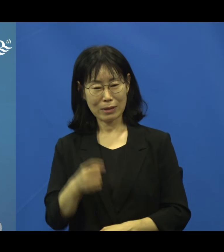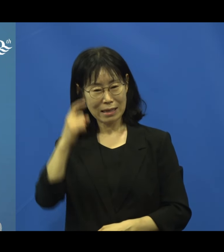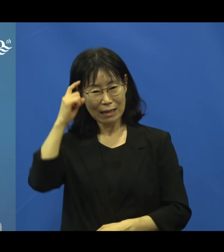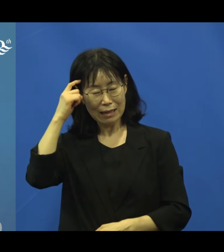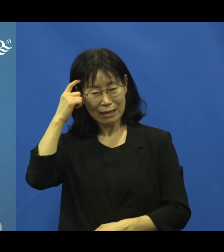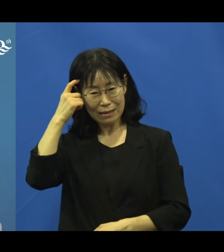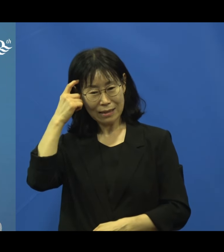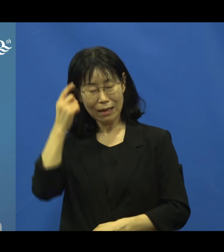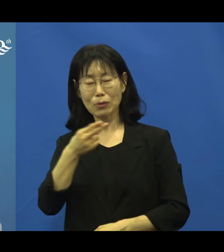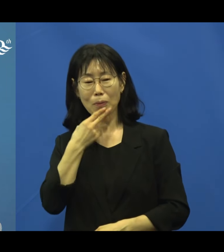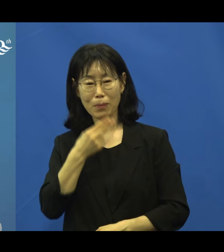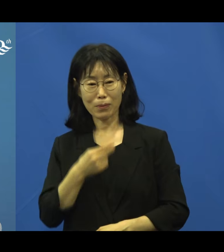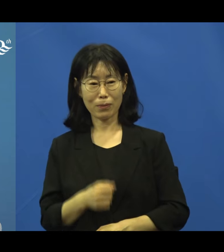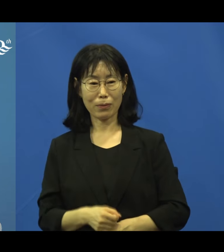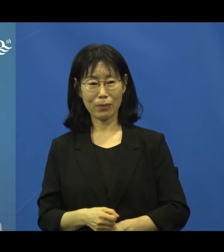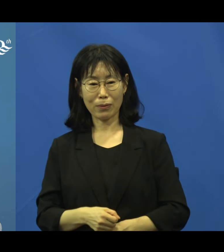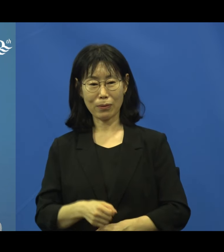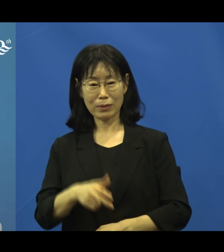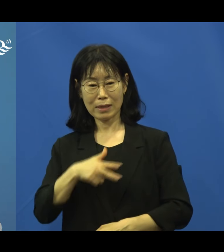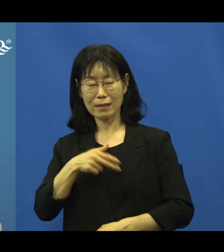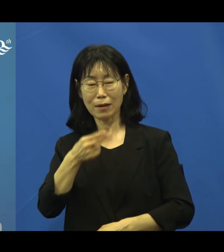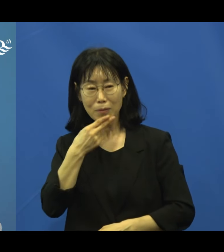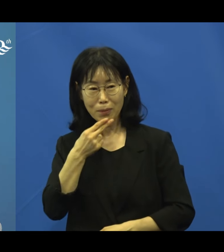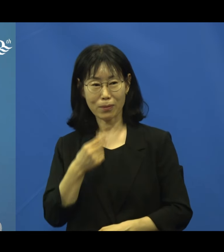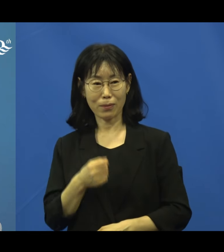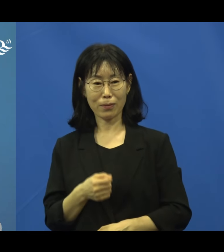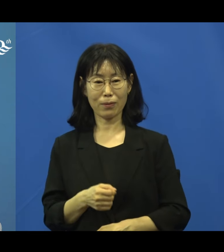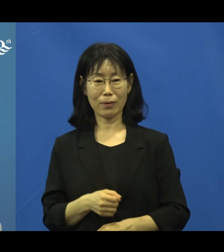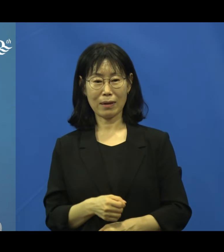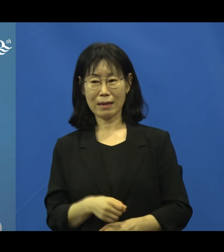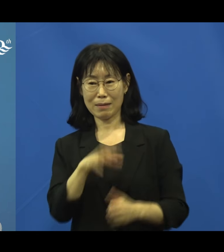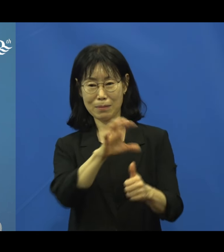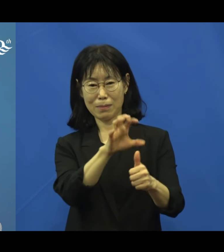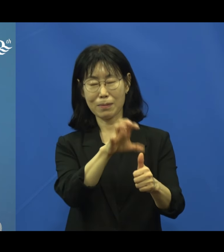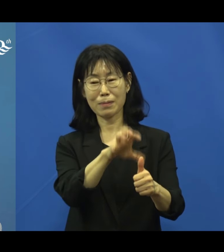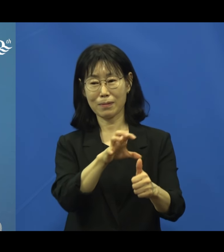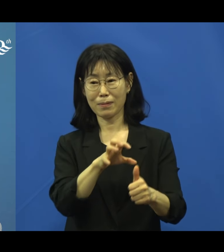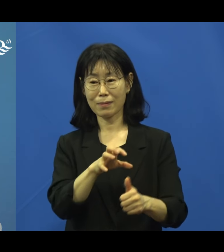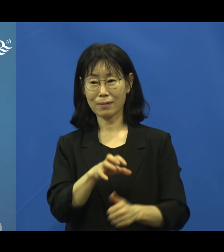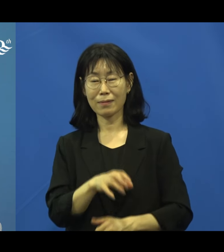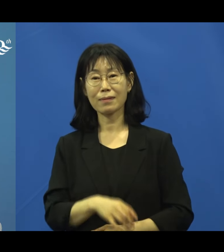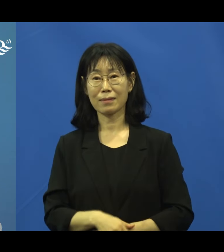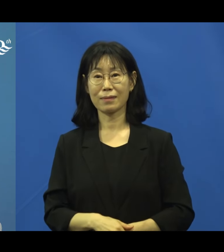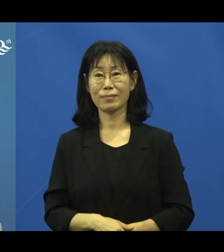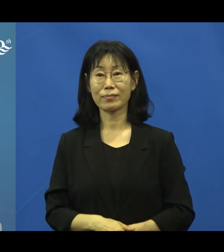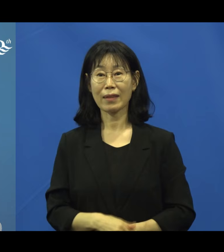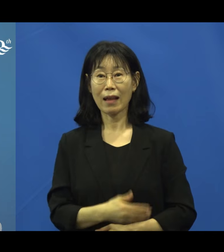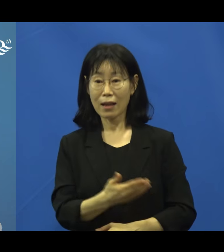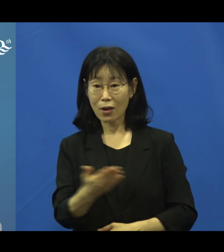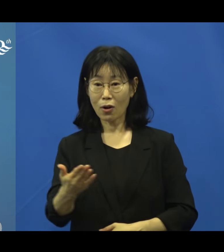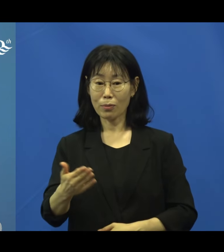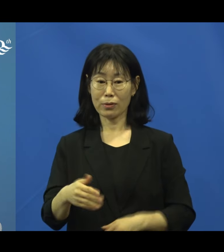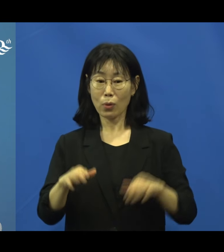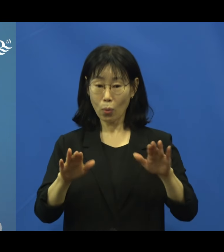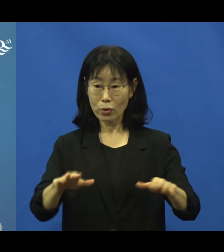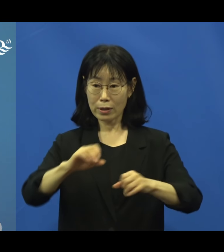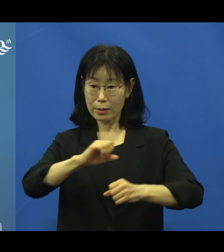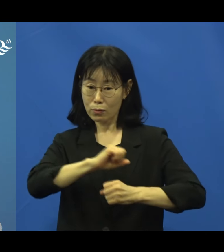예. 자신이 하나님이 되어 있는 거예요. 이 정도면. 이 정도로 나만 장관 정도면 하나님 되어 있는